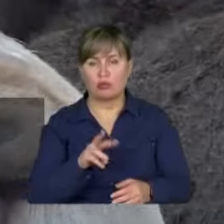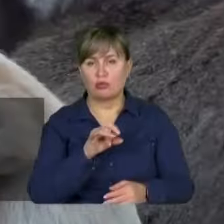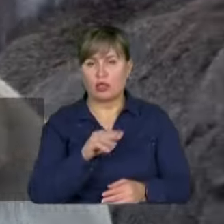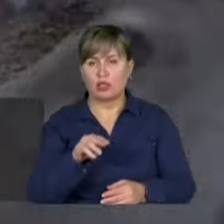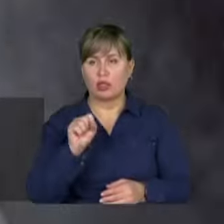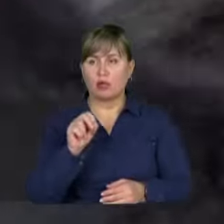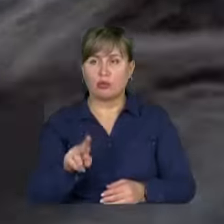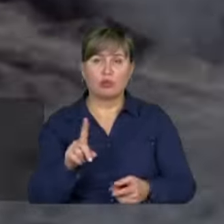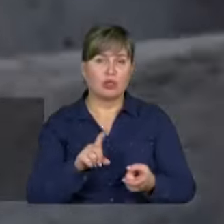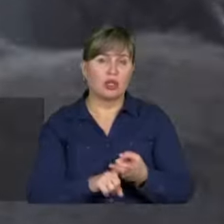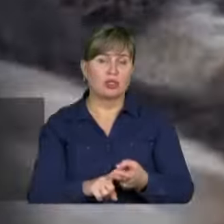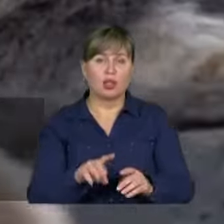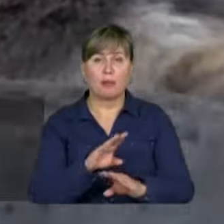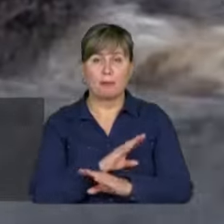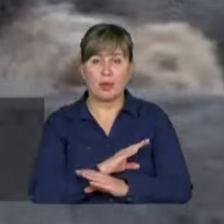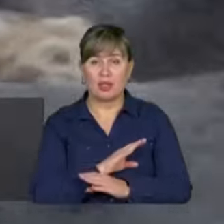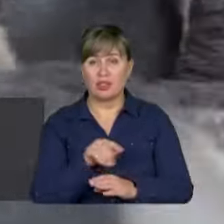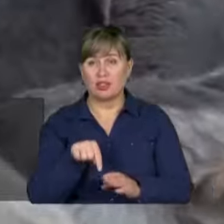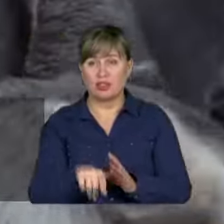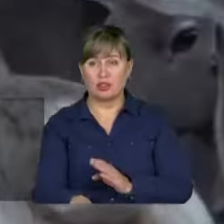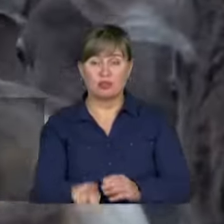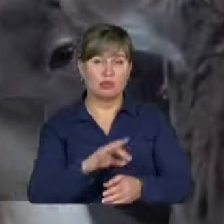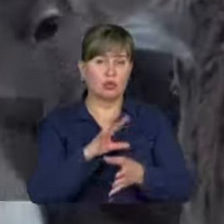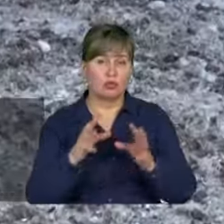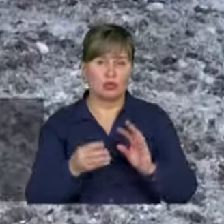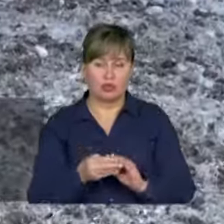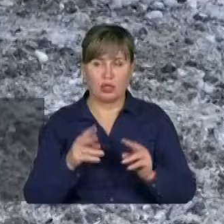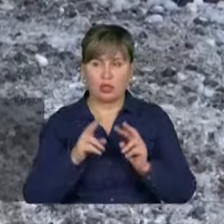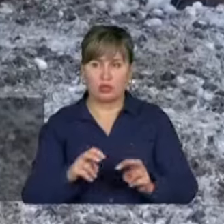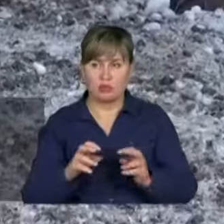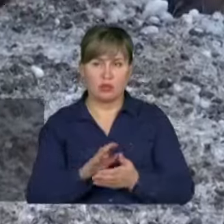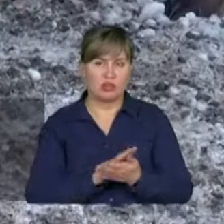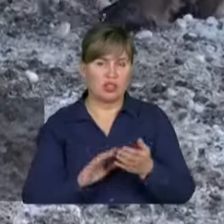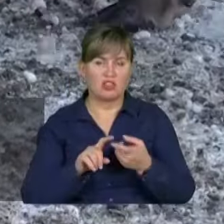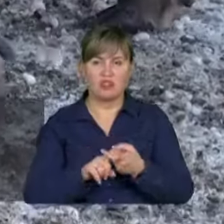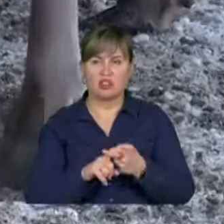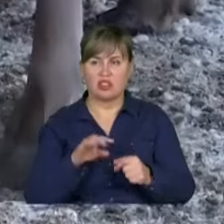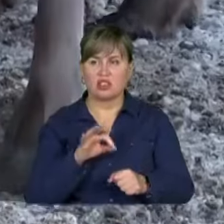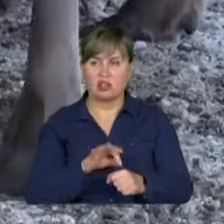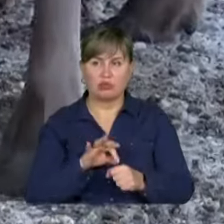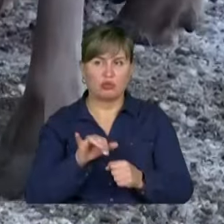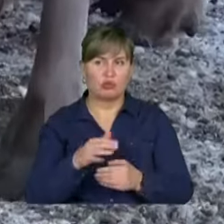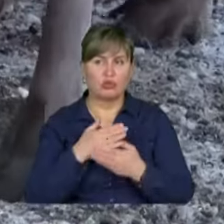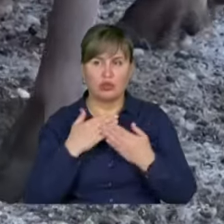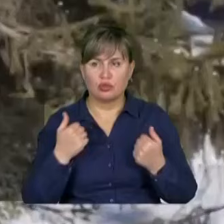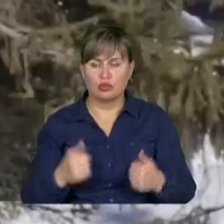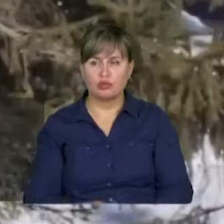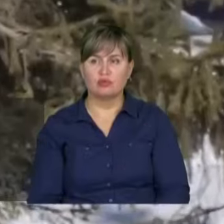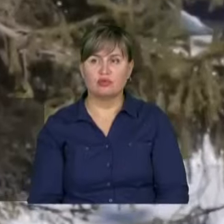апреле. А вот что касается погибших парнокопытных, то по результатам экспертизы никаких инфекционных заболеваний у них не нашли.